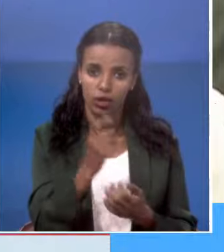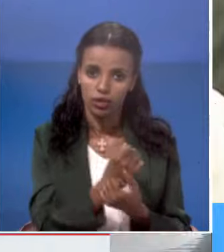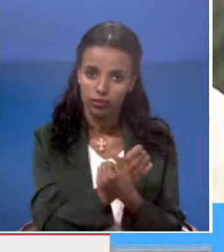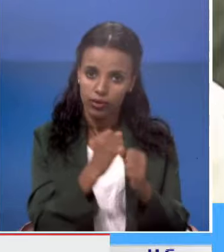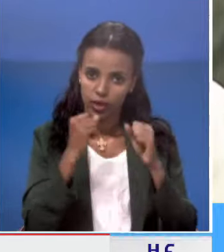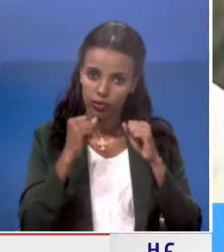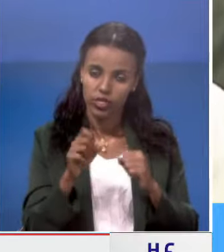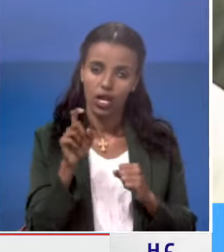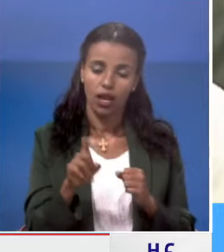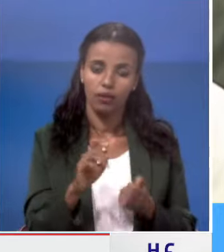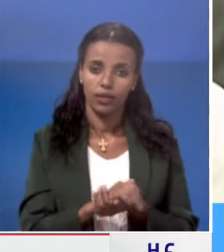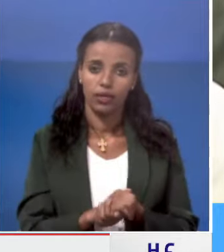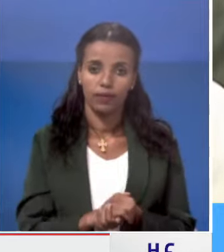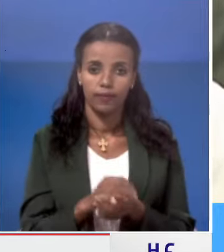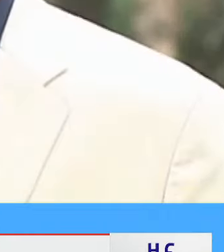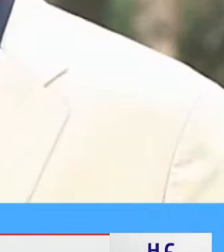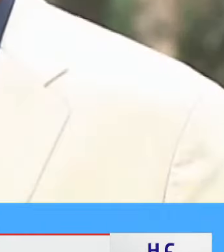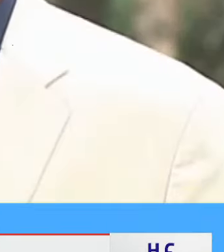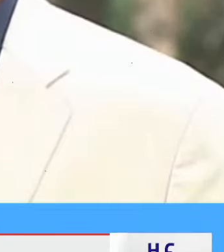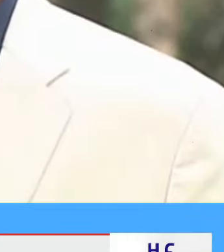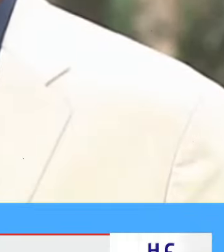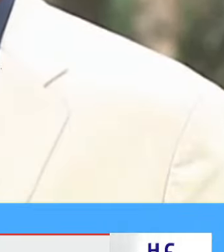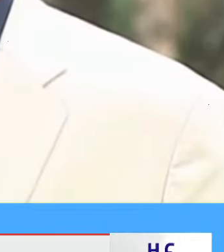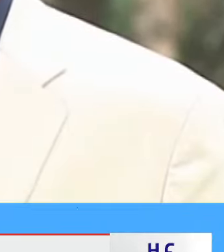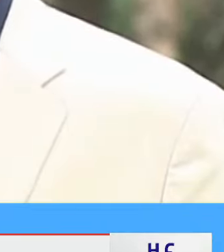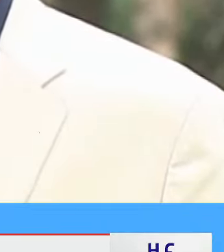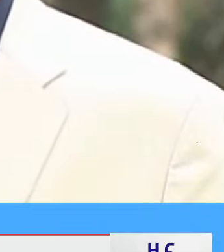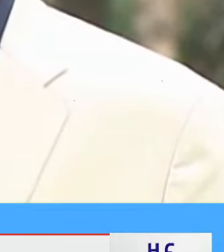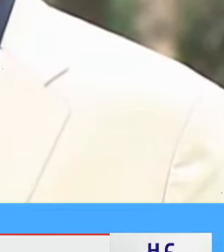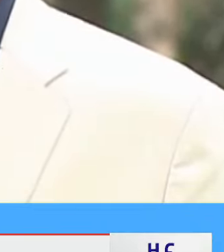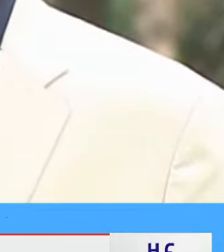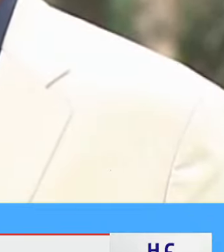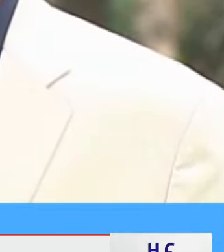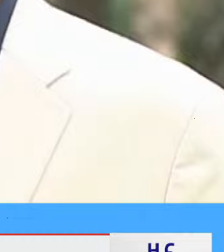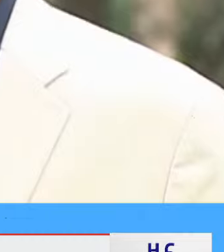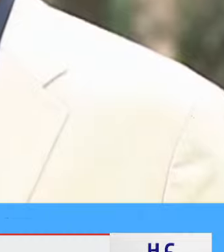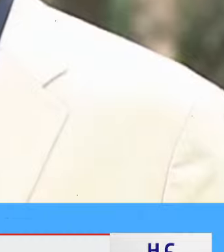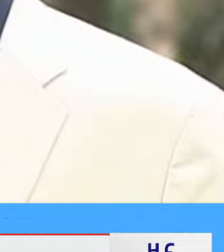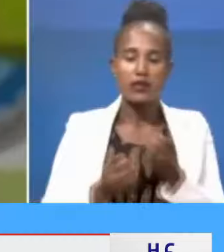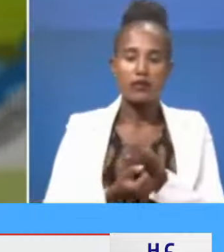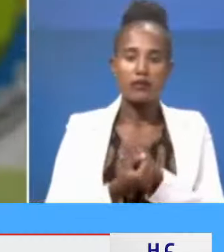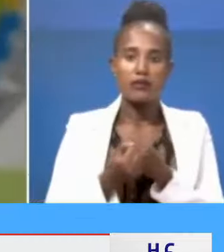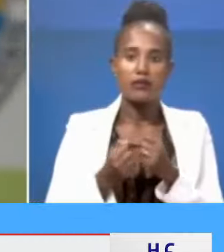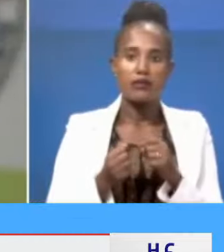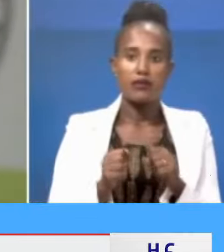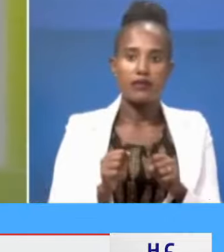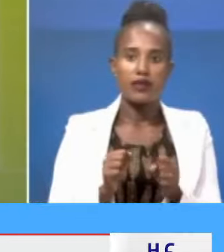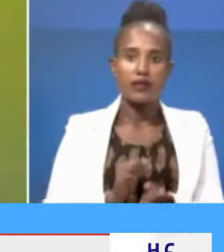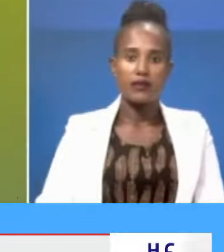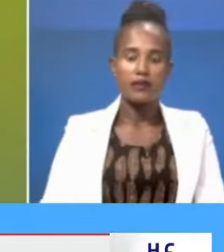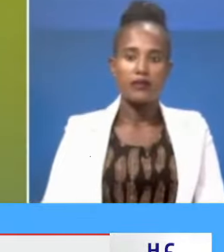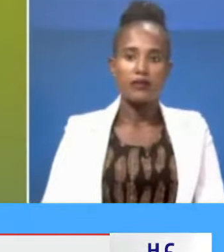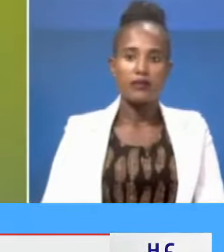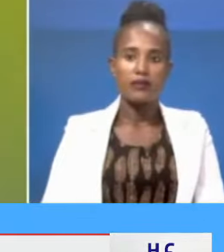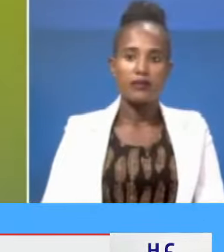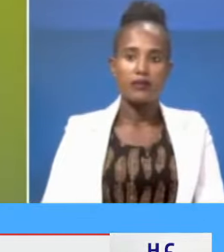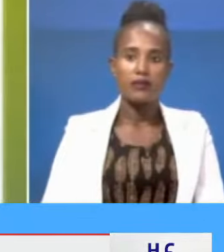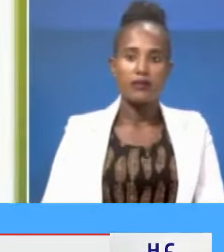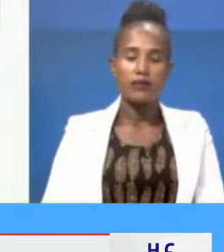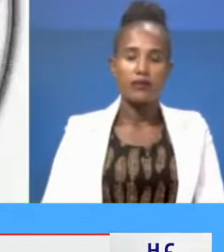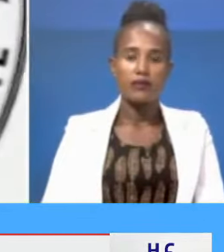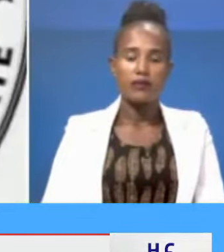መቻል አለብን። ያሉ ጥያቄዎችን በሰላማዊ ዲሞክራሲያዊ በሆነ መንገድ የማይፈታ ጥያቄ የለም። የአማራ ክልል መንግስትም ግጭቱ ከተከሰተ